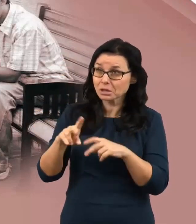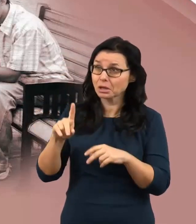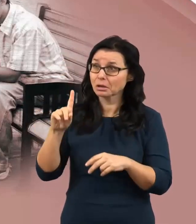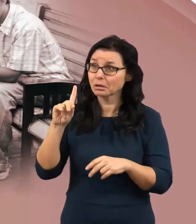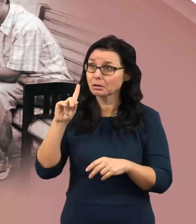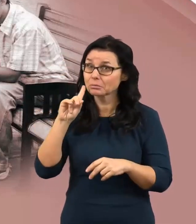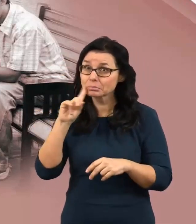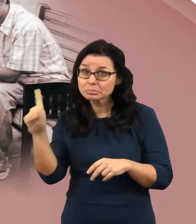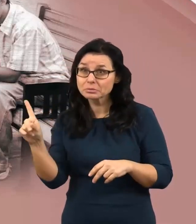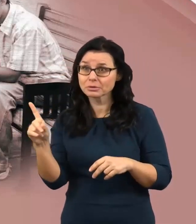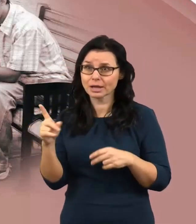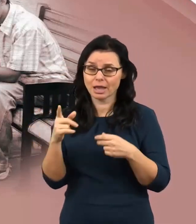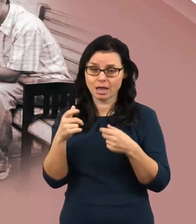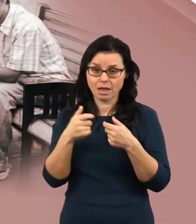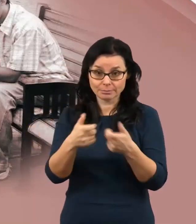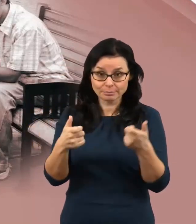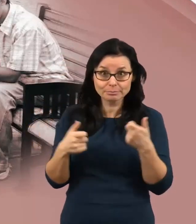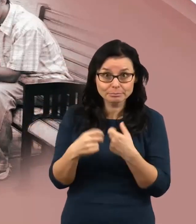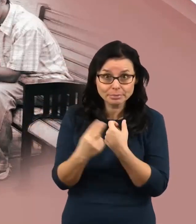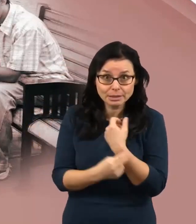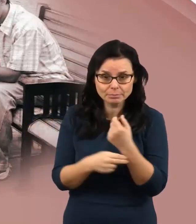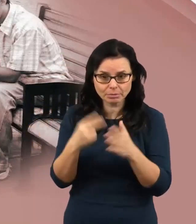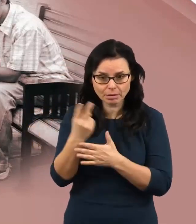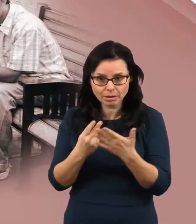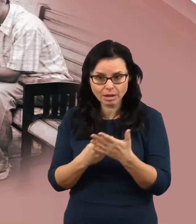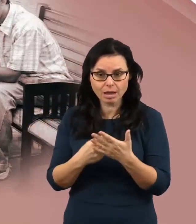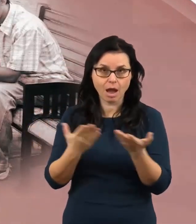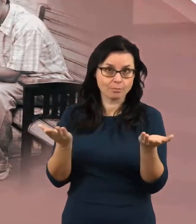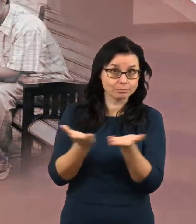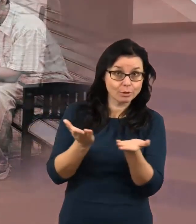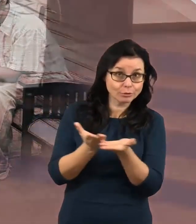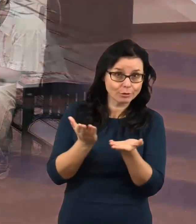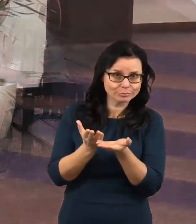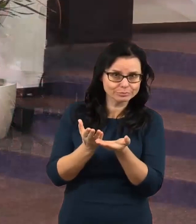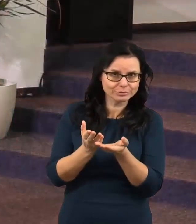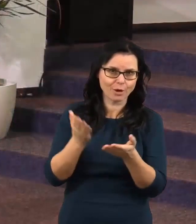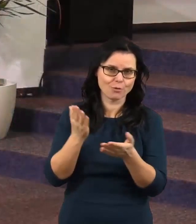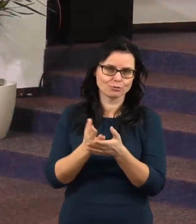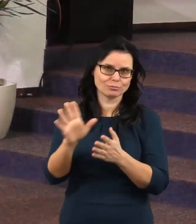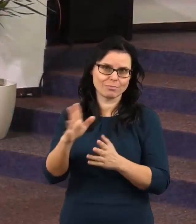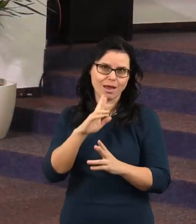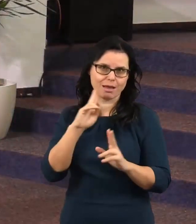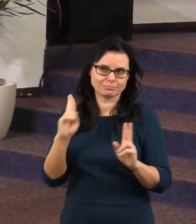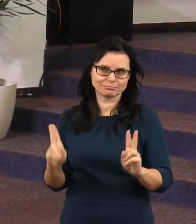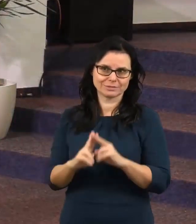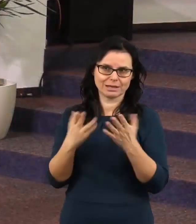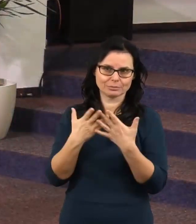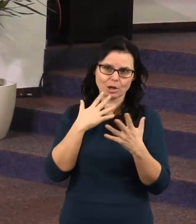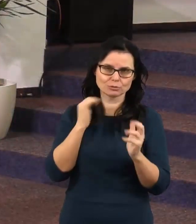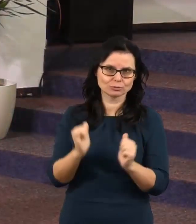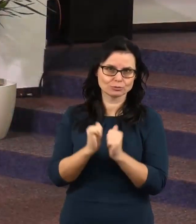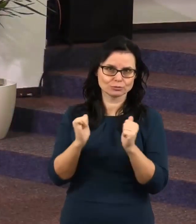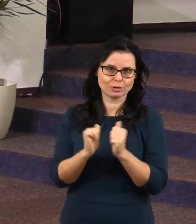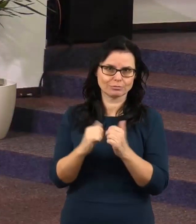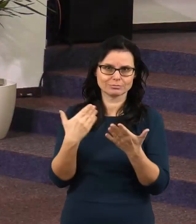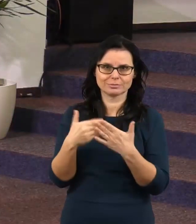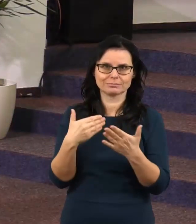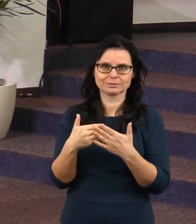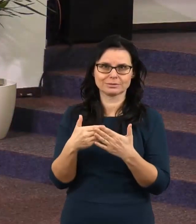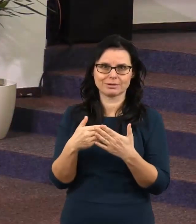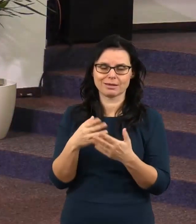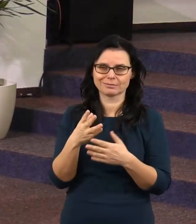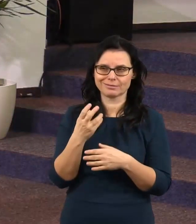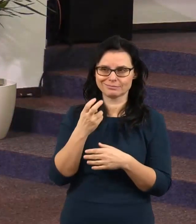literaturou a čtete Bibli a podobně, tak se setkali třeba s